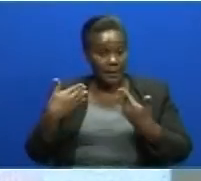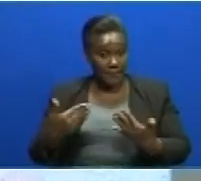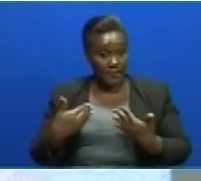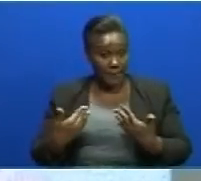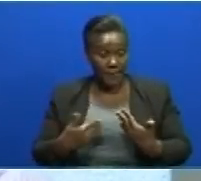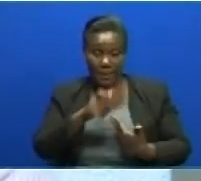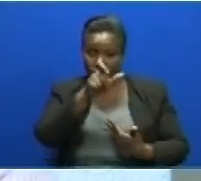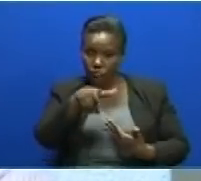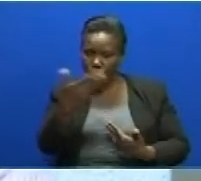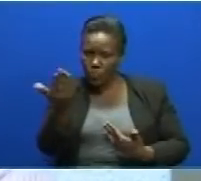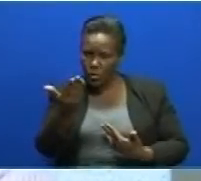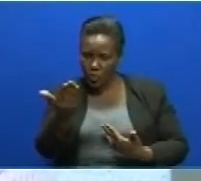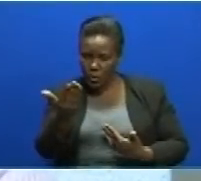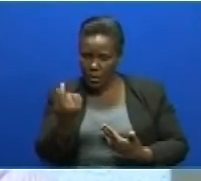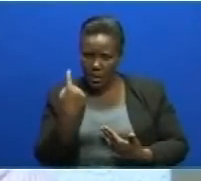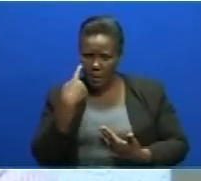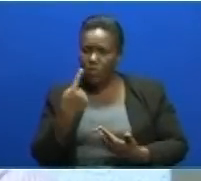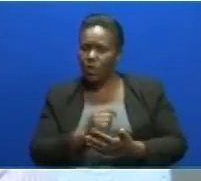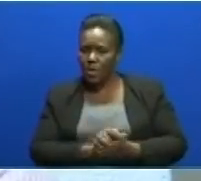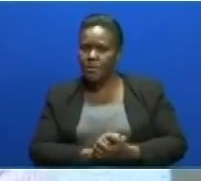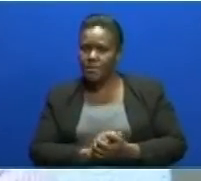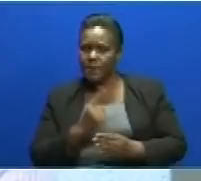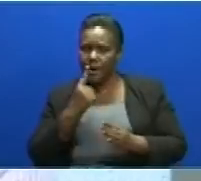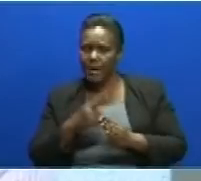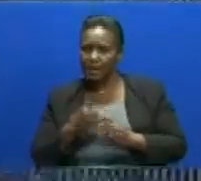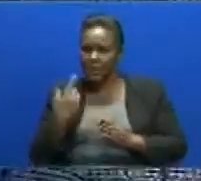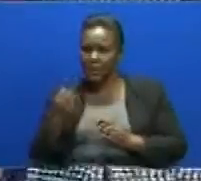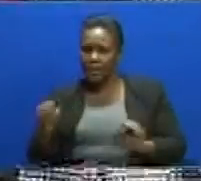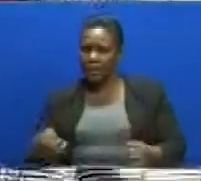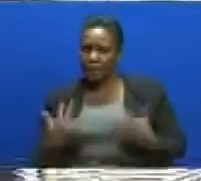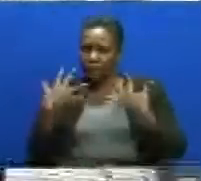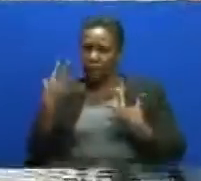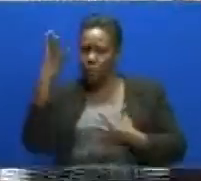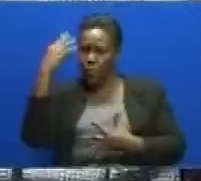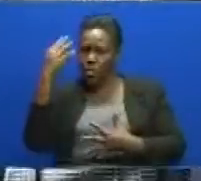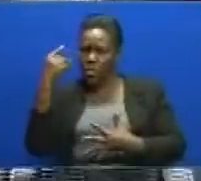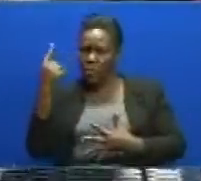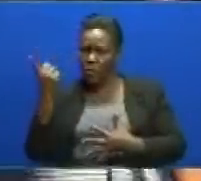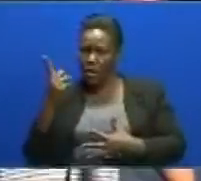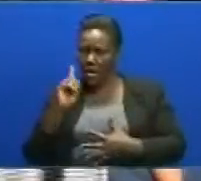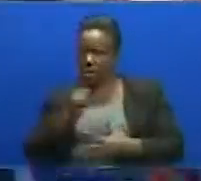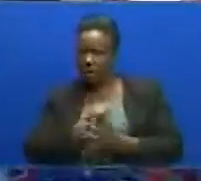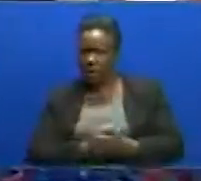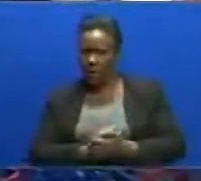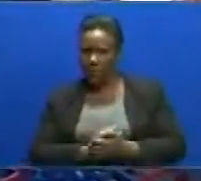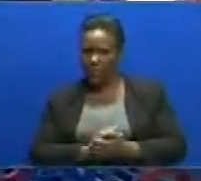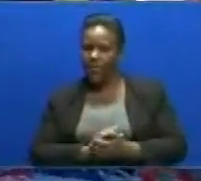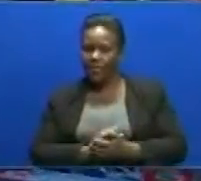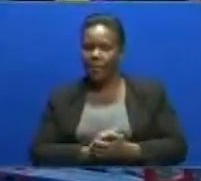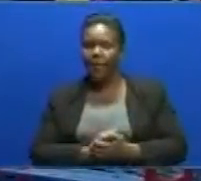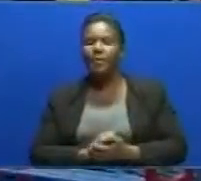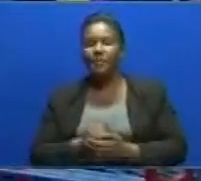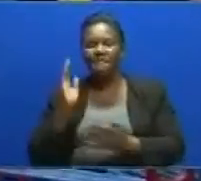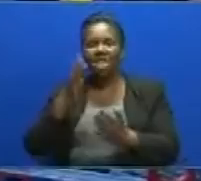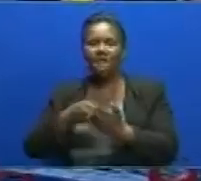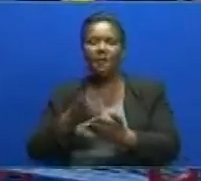anadhani yuko katika hatari ya kupata maambukizi aweze kupatiwa prep. Hadubini habari kwa kina sasa iko mitaani.